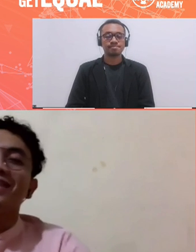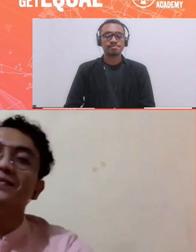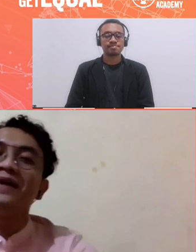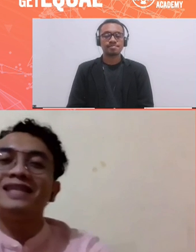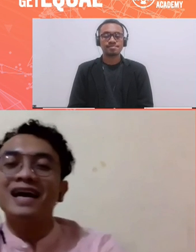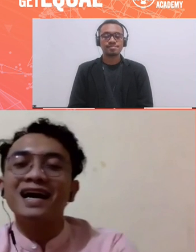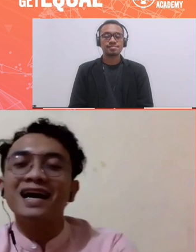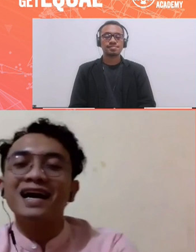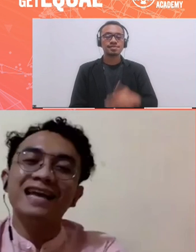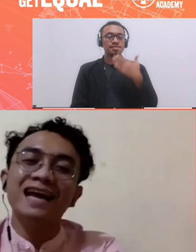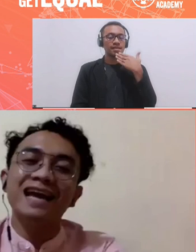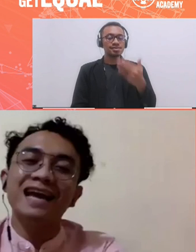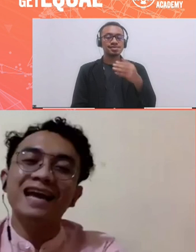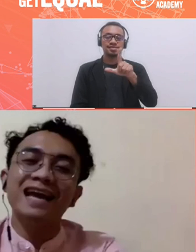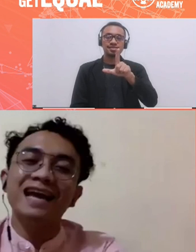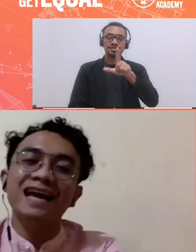Terima kasih banyak Kak Alia.